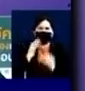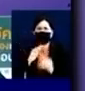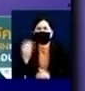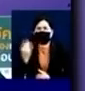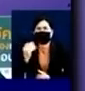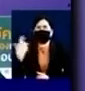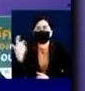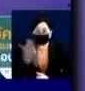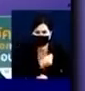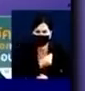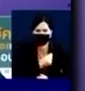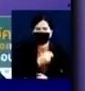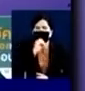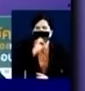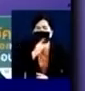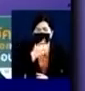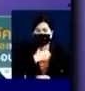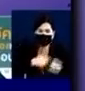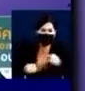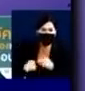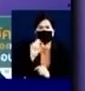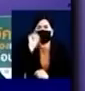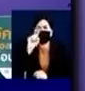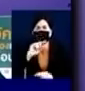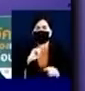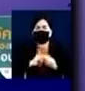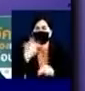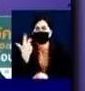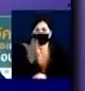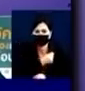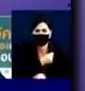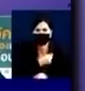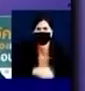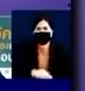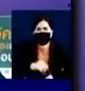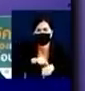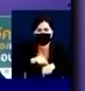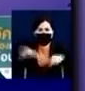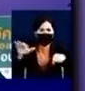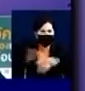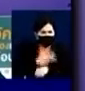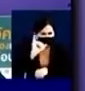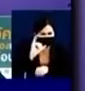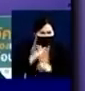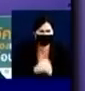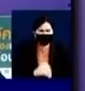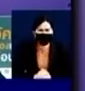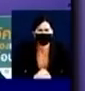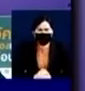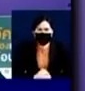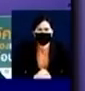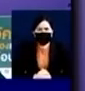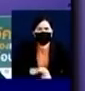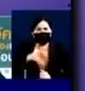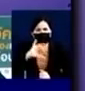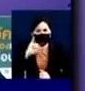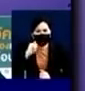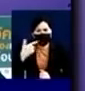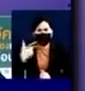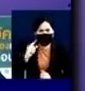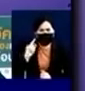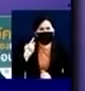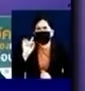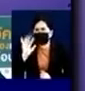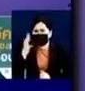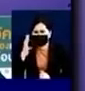รไข้จะทำให้เกิดภูมิคุ้มกันสูงค่ะ ครับ แอสตราไปไฟเซอร์กับหรือโมเดอร์นาเข็มที่2 3เดือนนะคะ